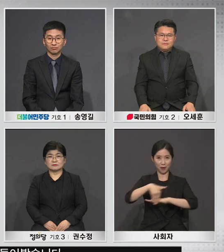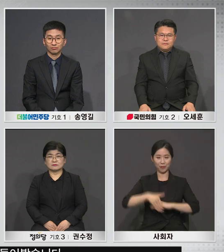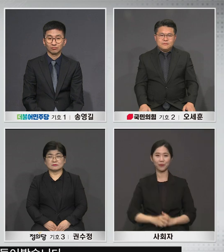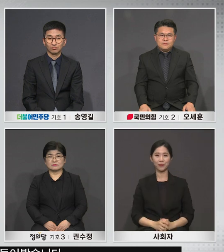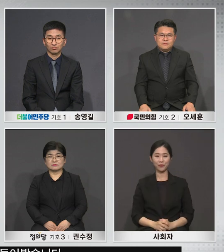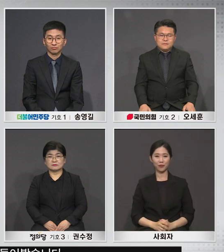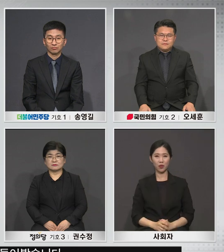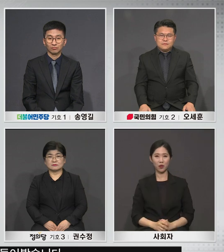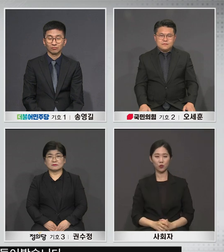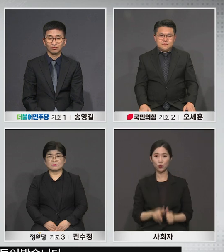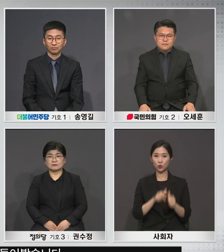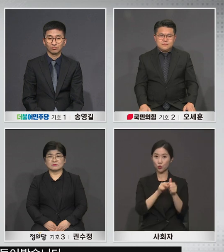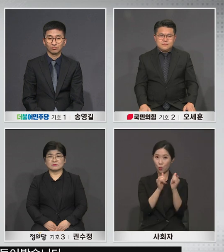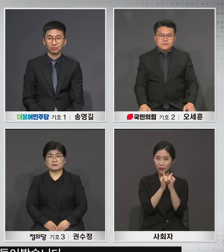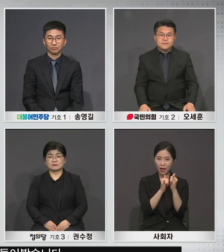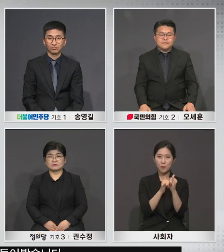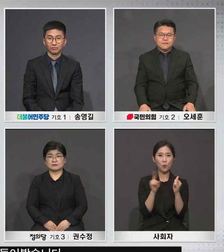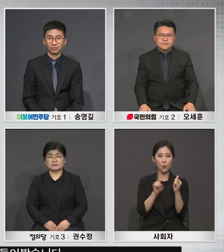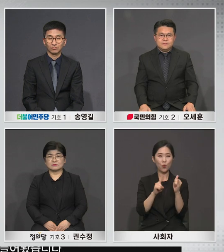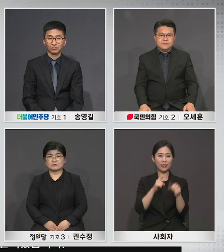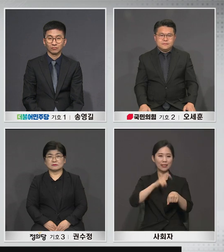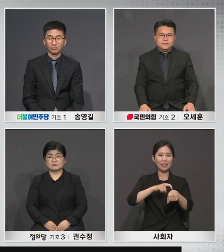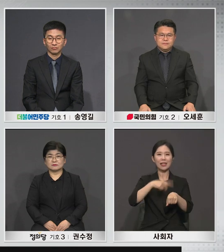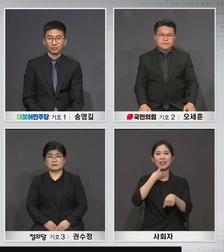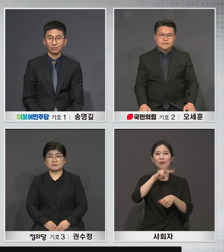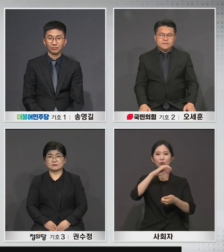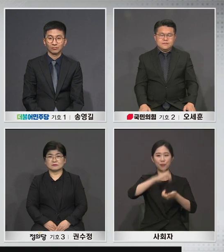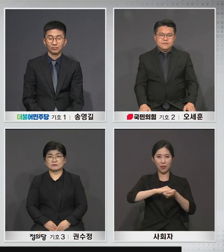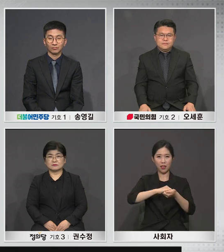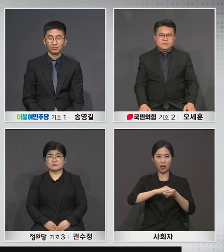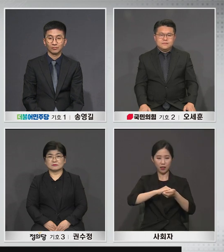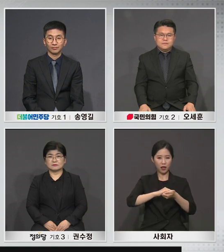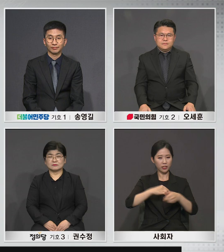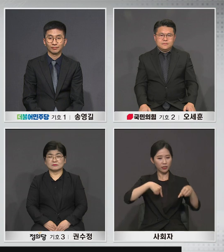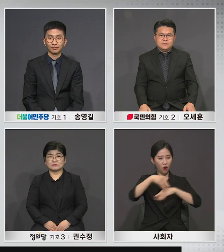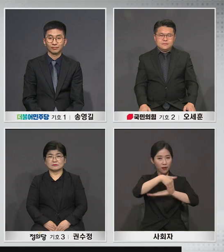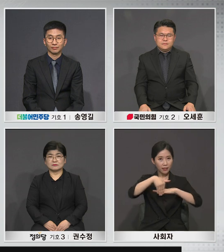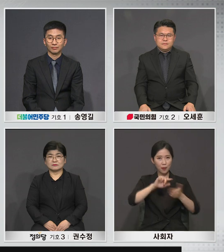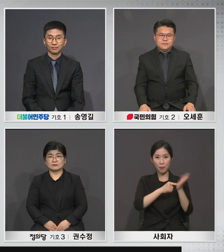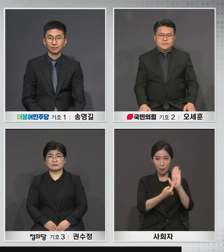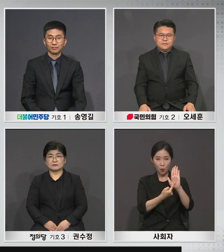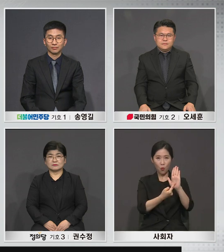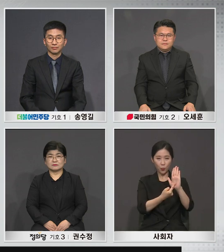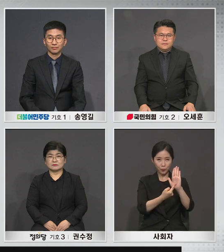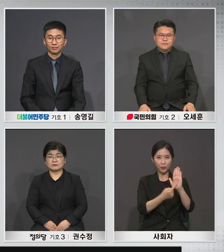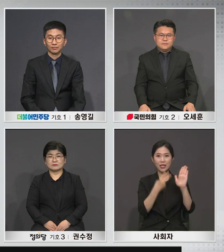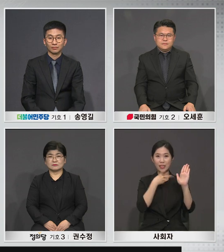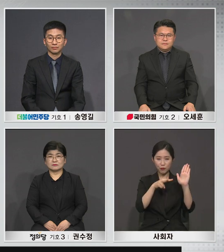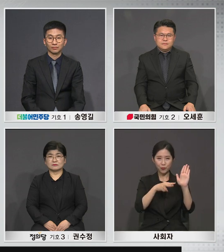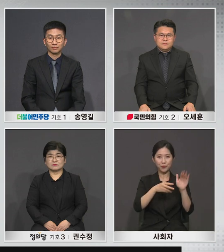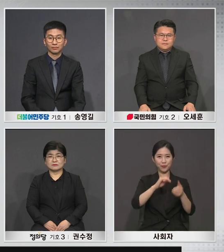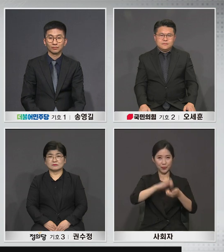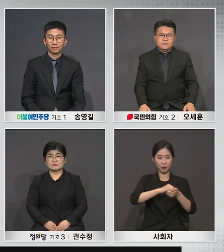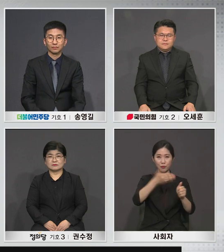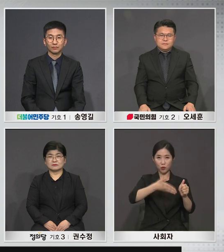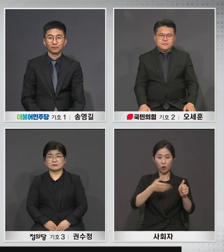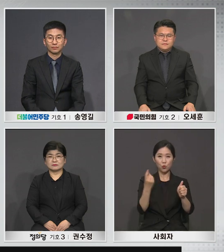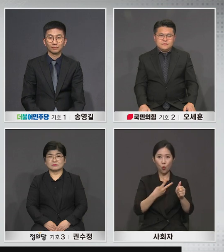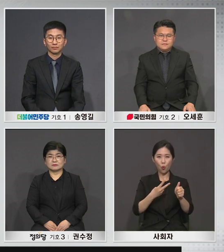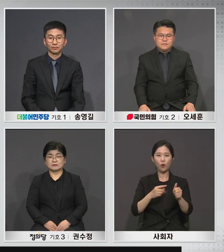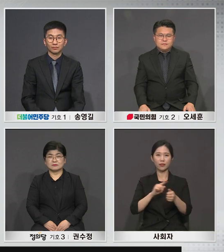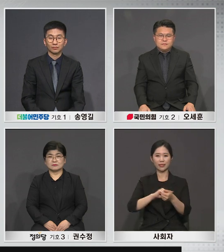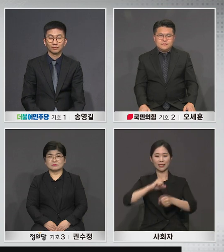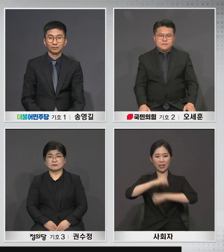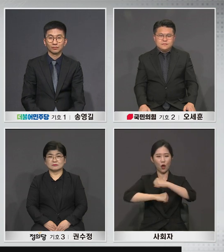각 후보가 2분간 정책에 대한 발표를 해 주시고 발표하는 시간을 갖고 그다음에 후보자 간 자유토론이 이어지기